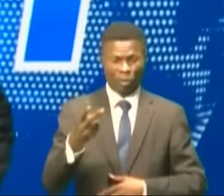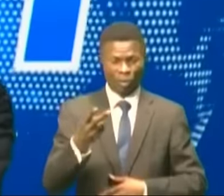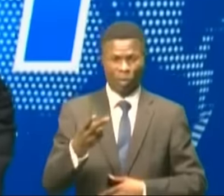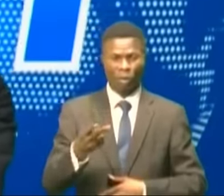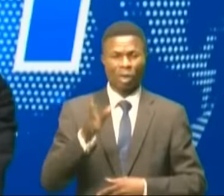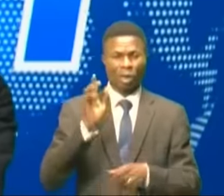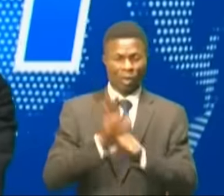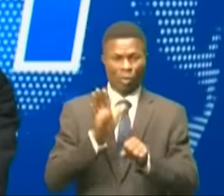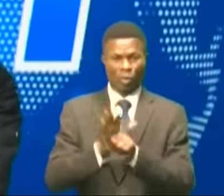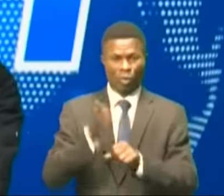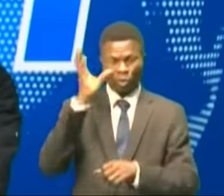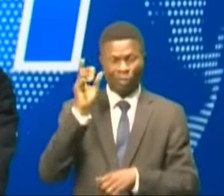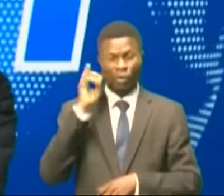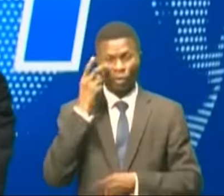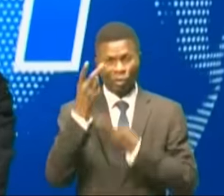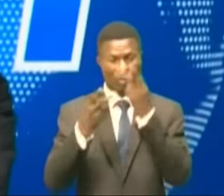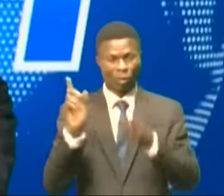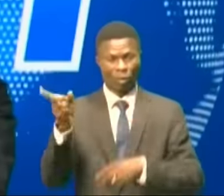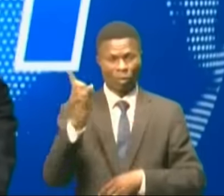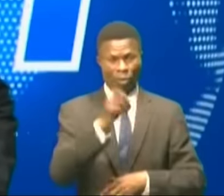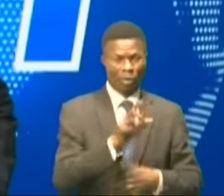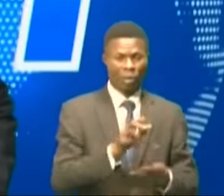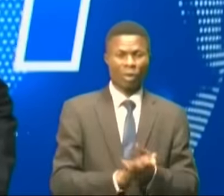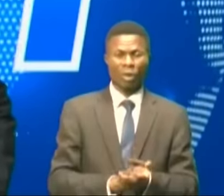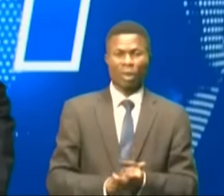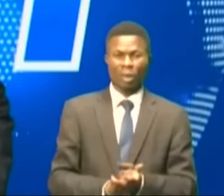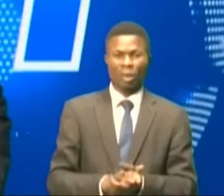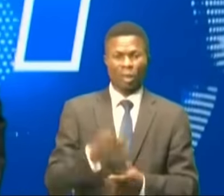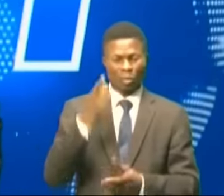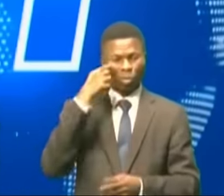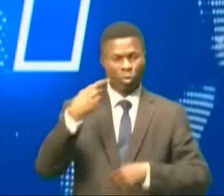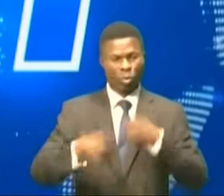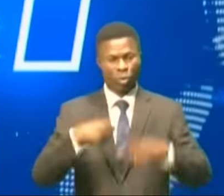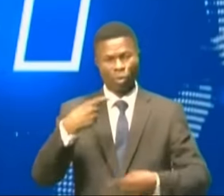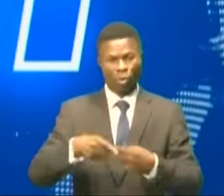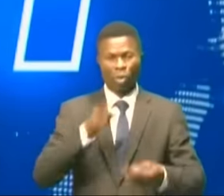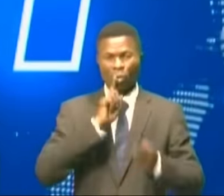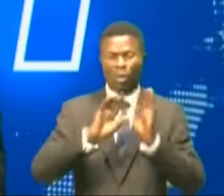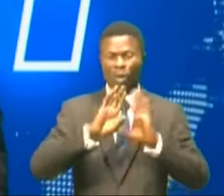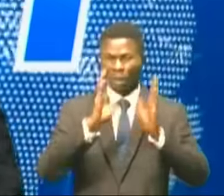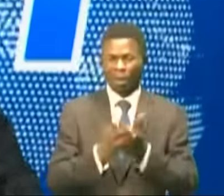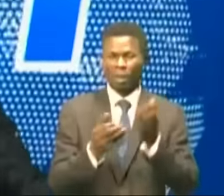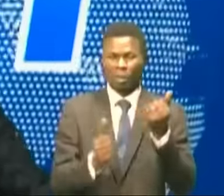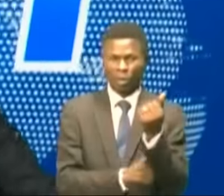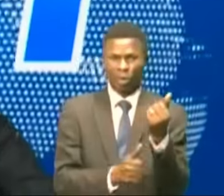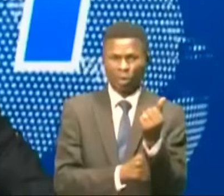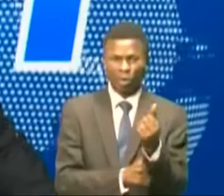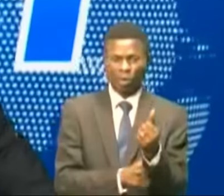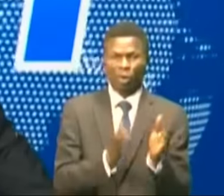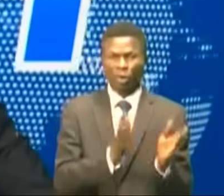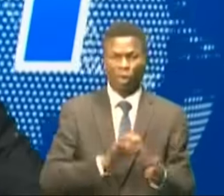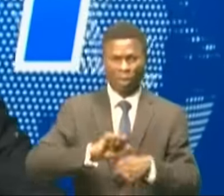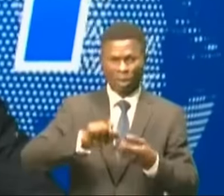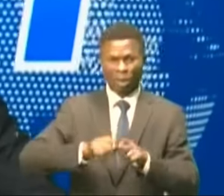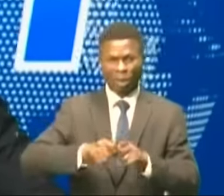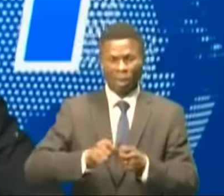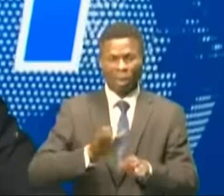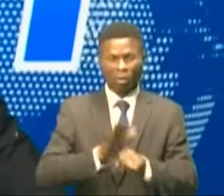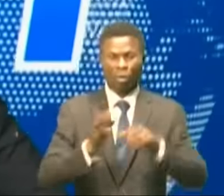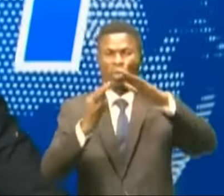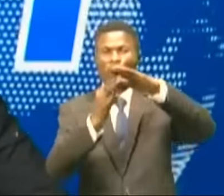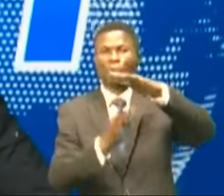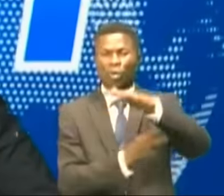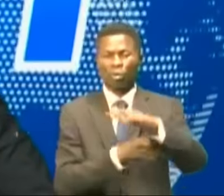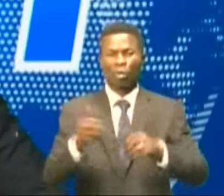dans plusieurs villages, notamment le village Namwana, pour discuter avec ses administrés. La réhabilitation de plusieurs ponts en